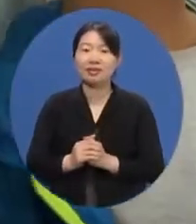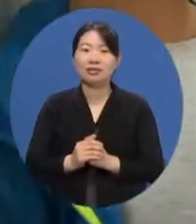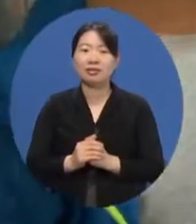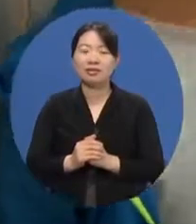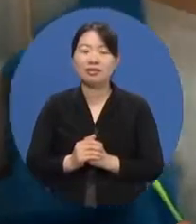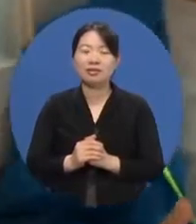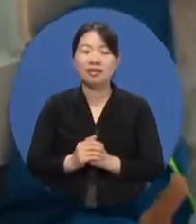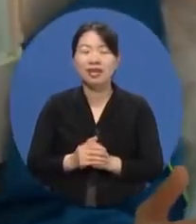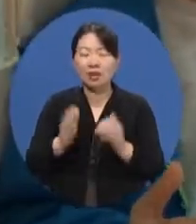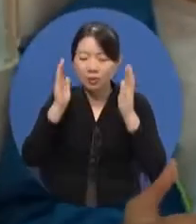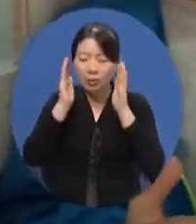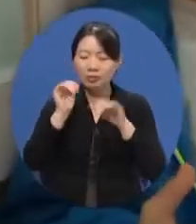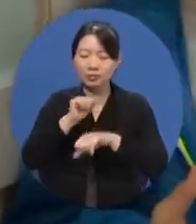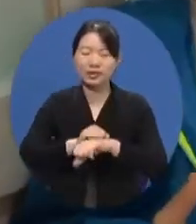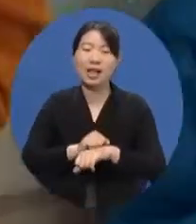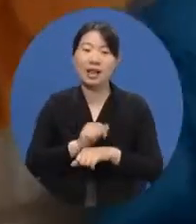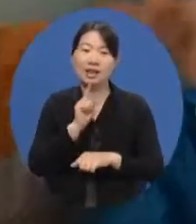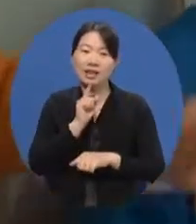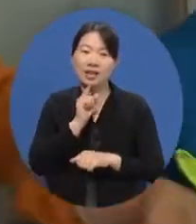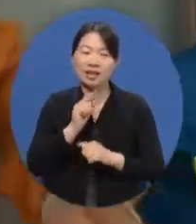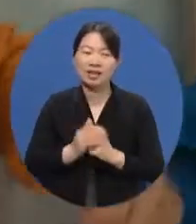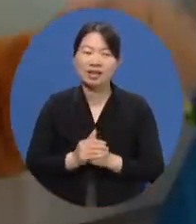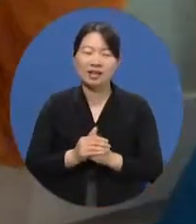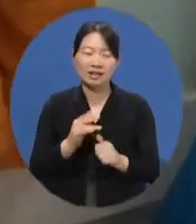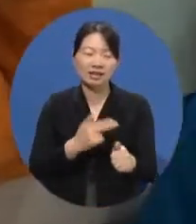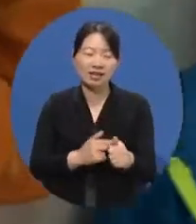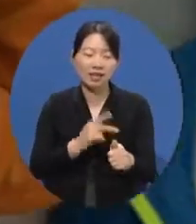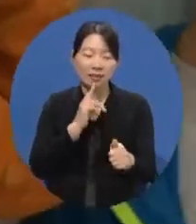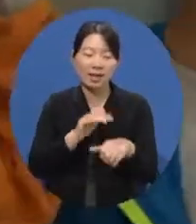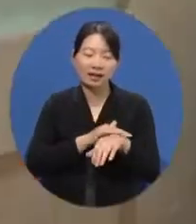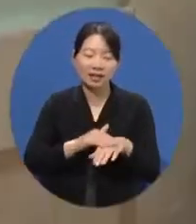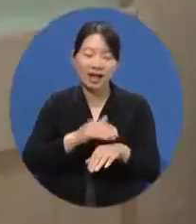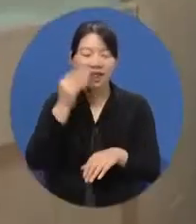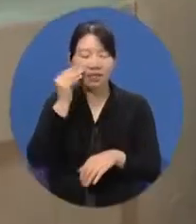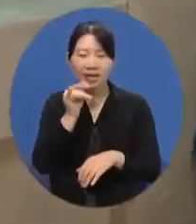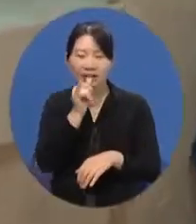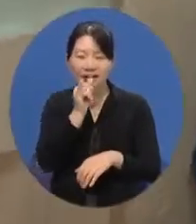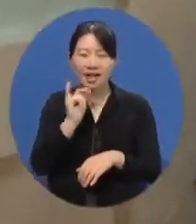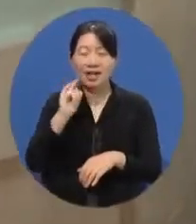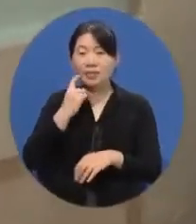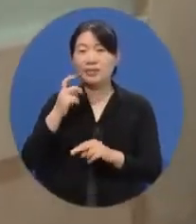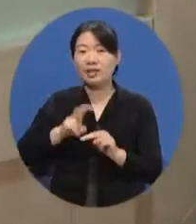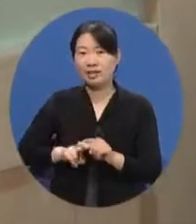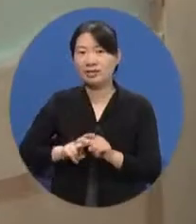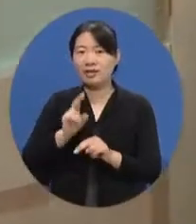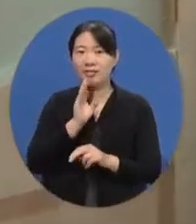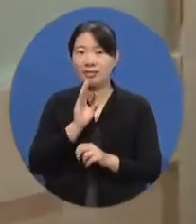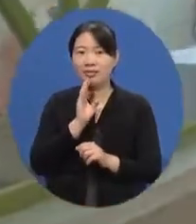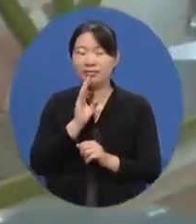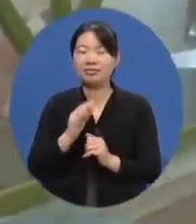친구. 공부 잘하니까. 선생님을 잘 들으려고 예쁘게 앉아있어.